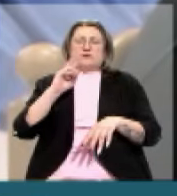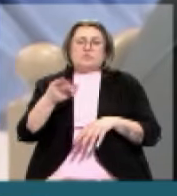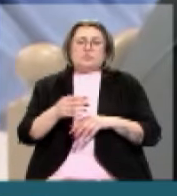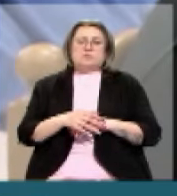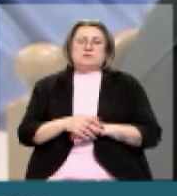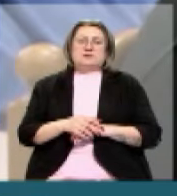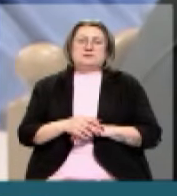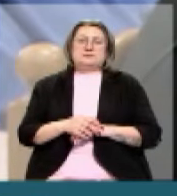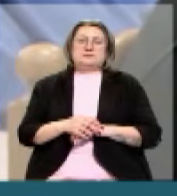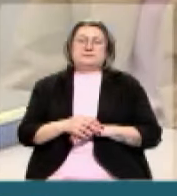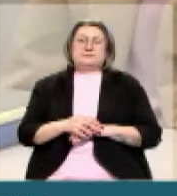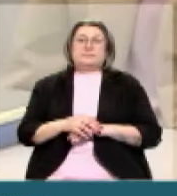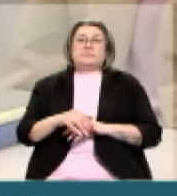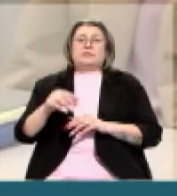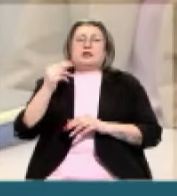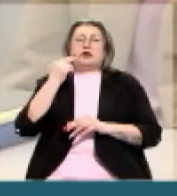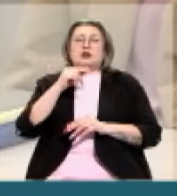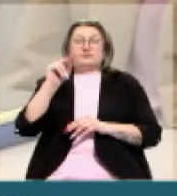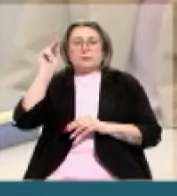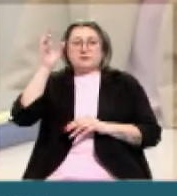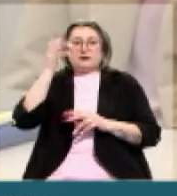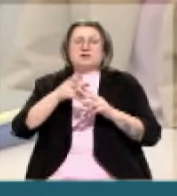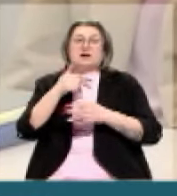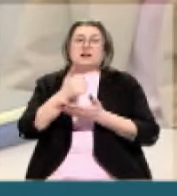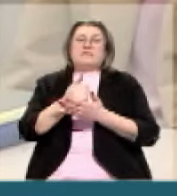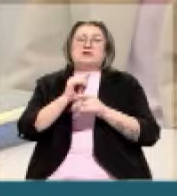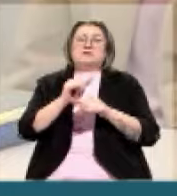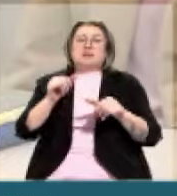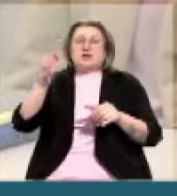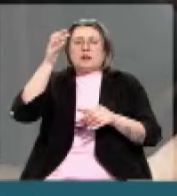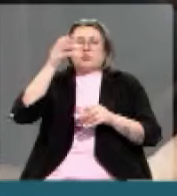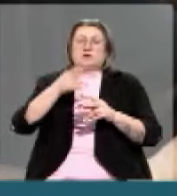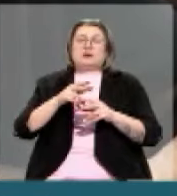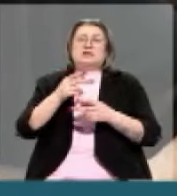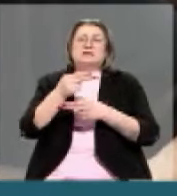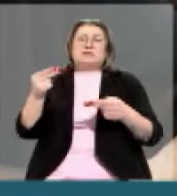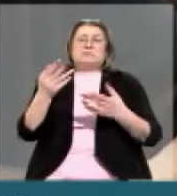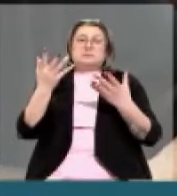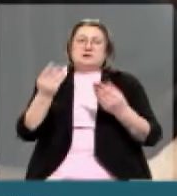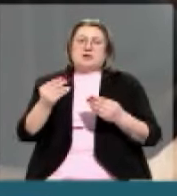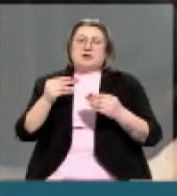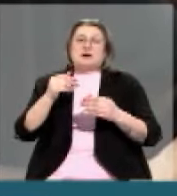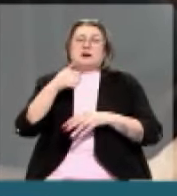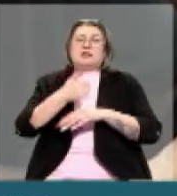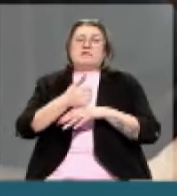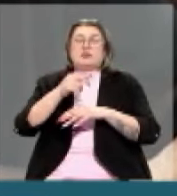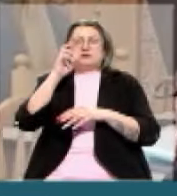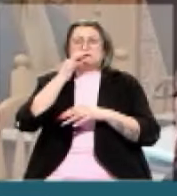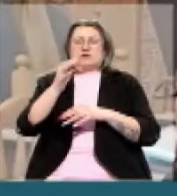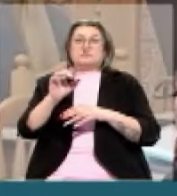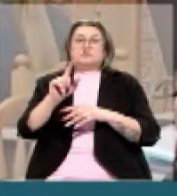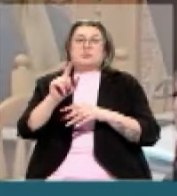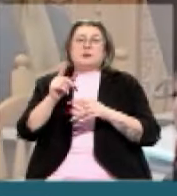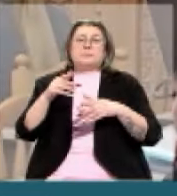ғылым дамуы бұл озық мемлекеттің күн тәртібінде тұрған ауқымды мәселелер деуге келеді. Мемлекеттің әсіресе жастарды заман талабына сай